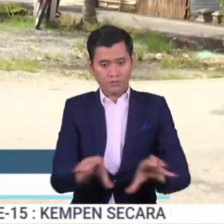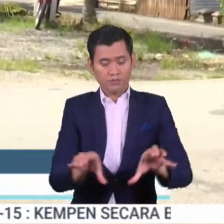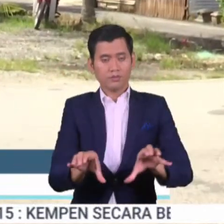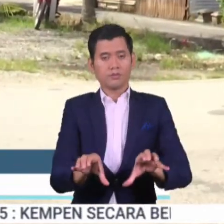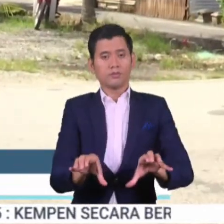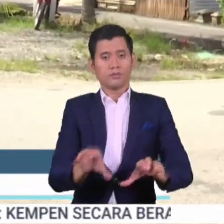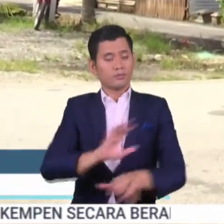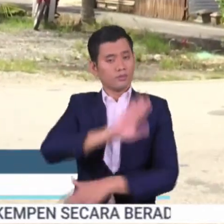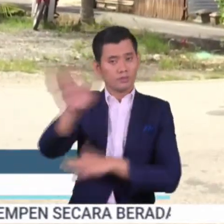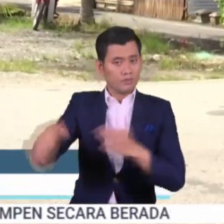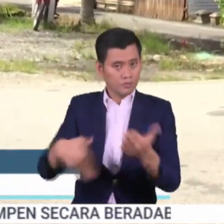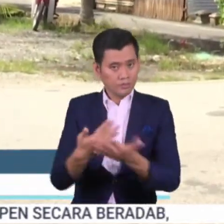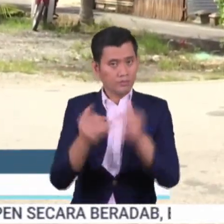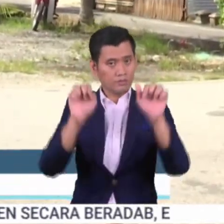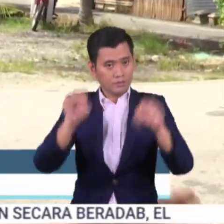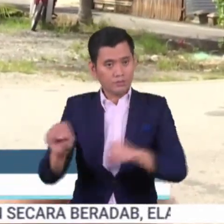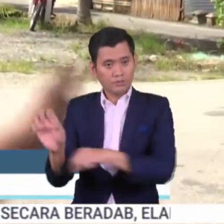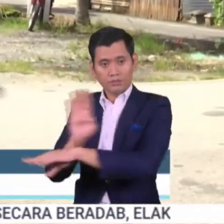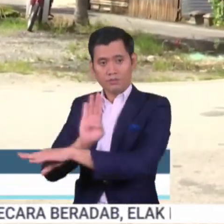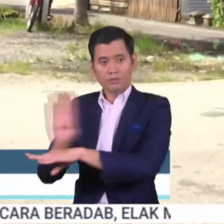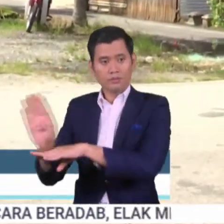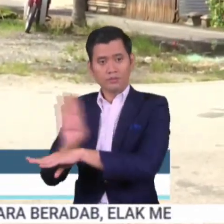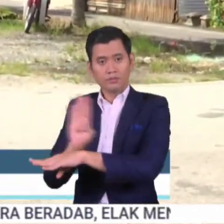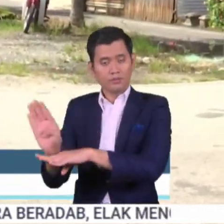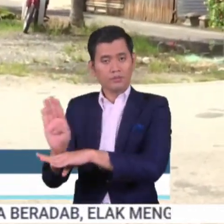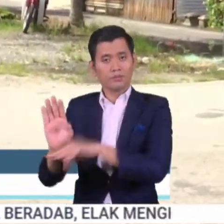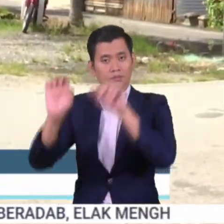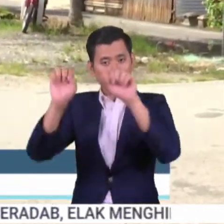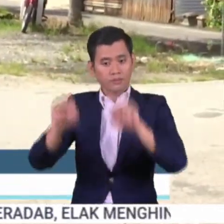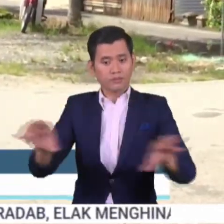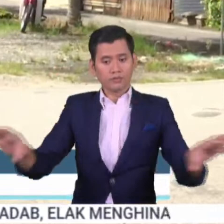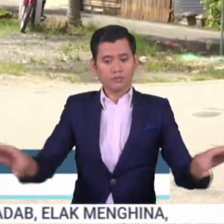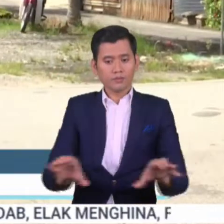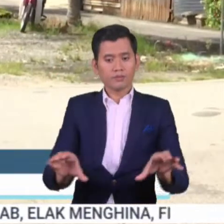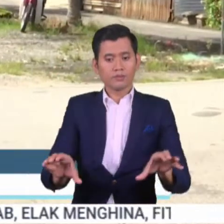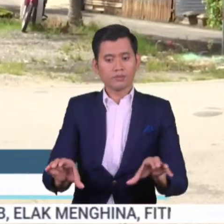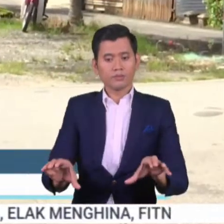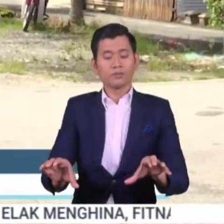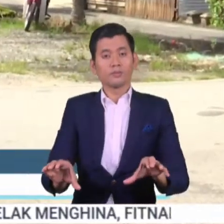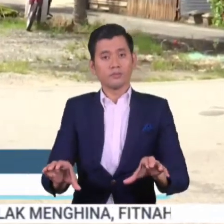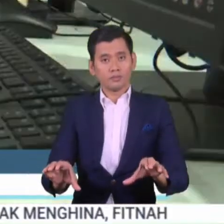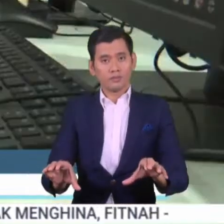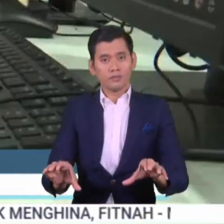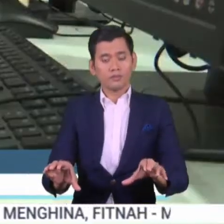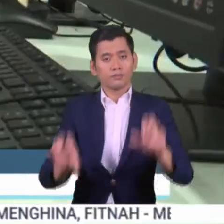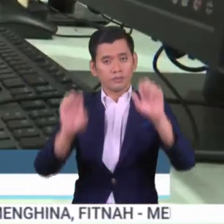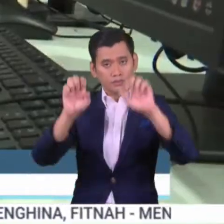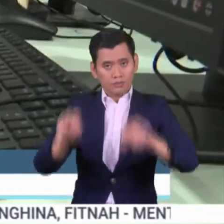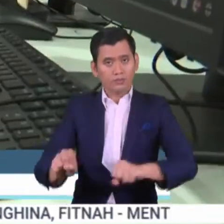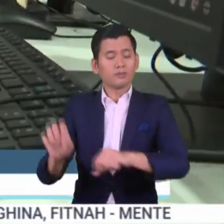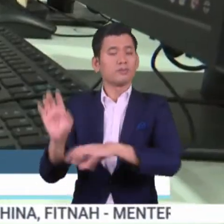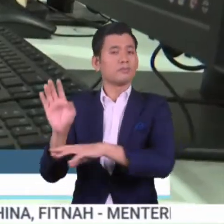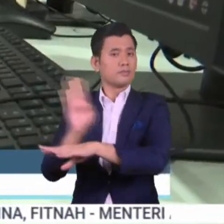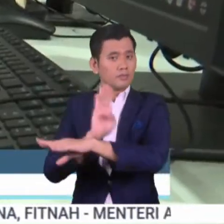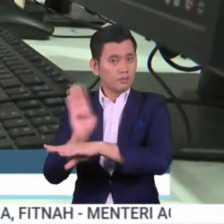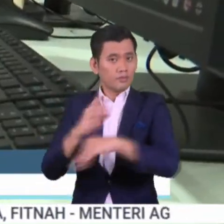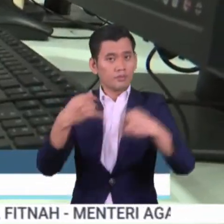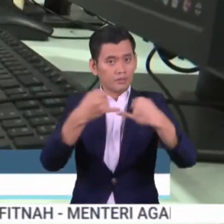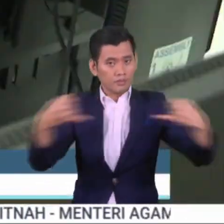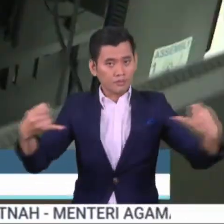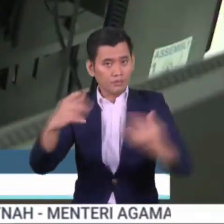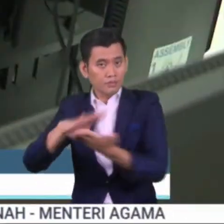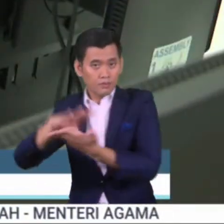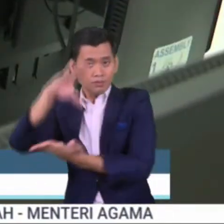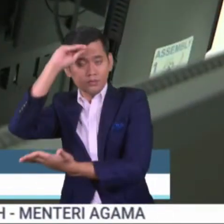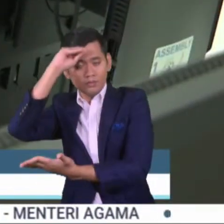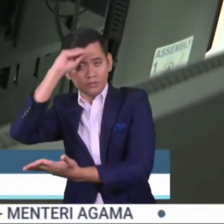semua. Peniaga, macam peniaga-peniaga kecil ni. Mereka boleh buat peniaga online apa semua kan. Lalu pelajaran budak-budak, semua